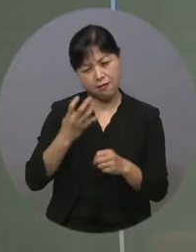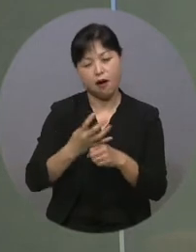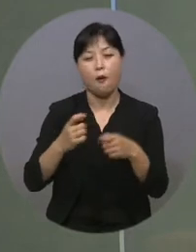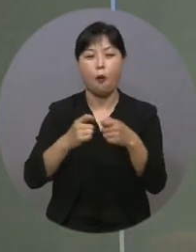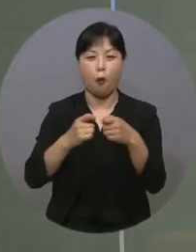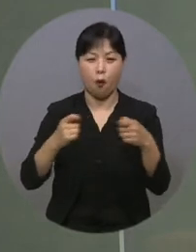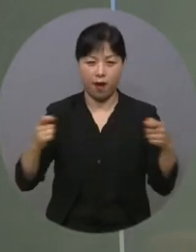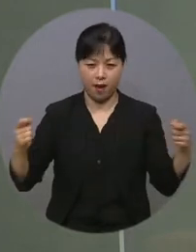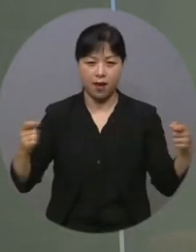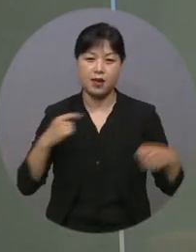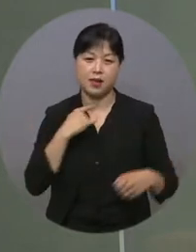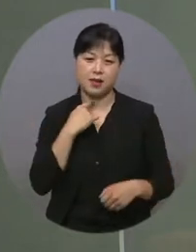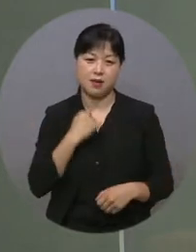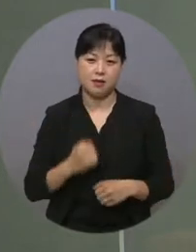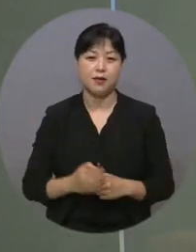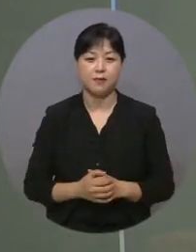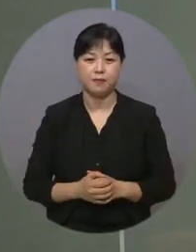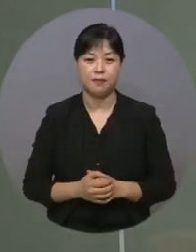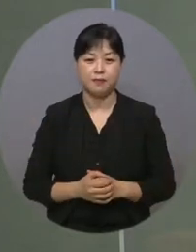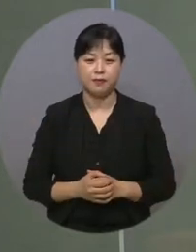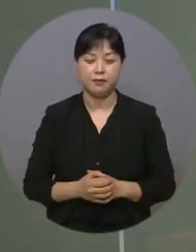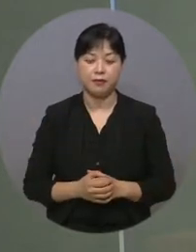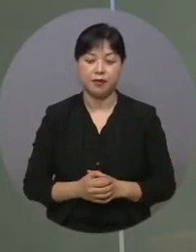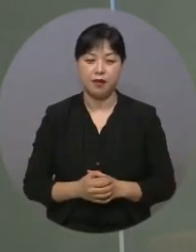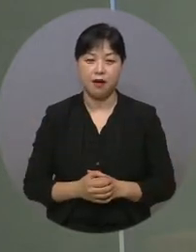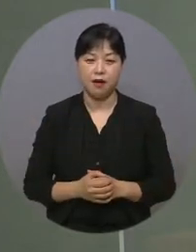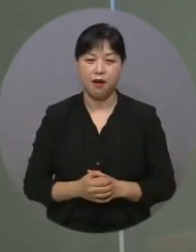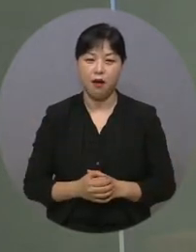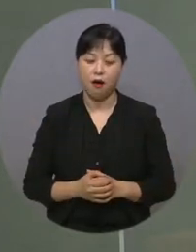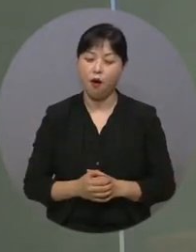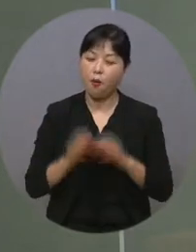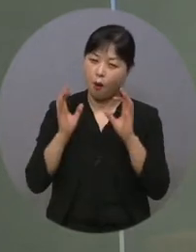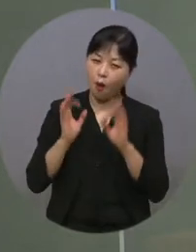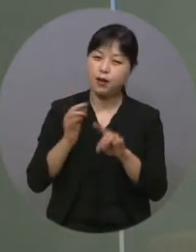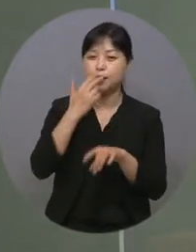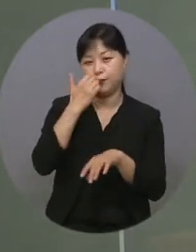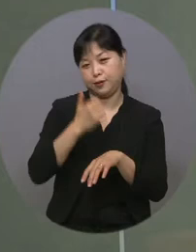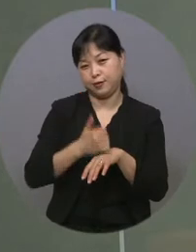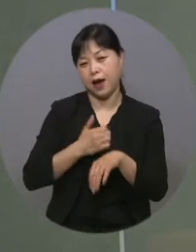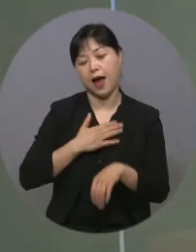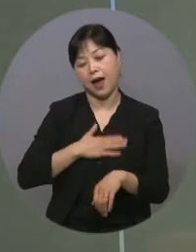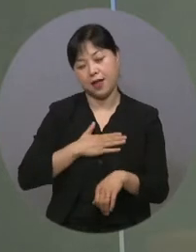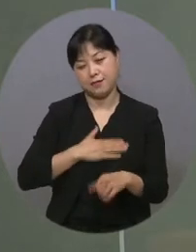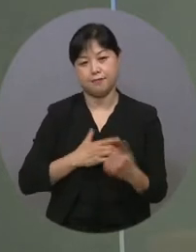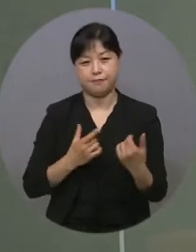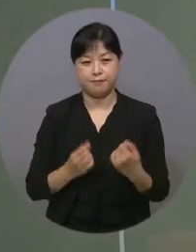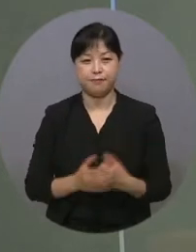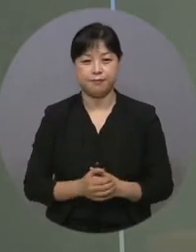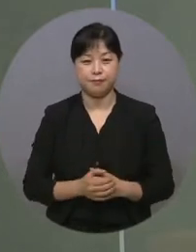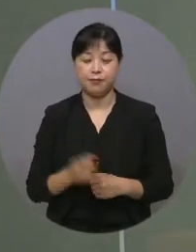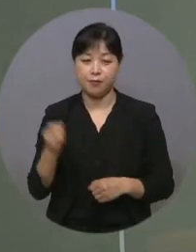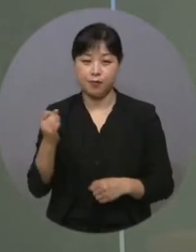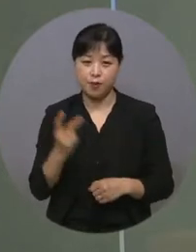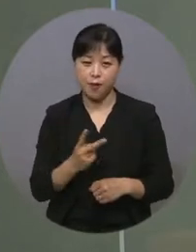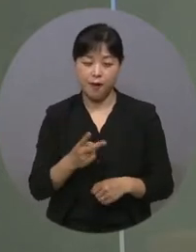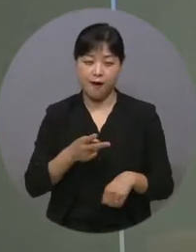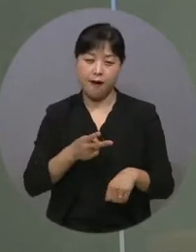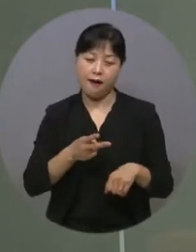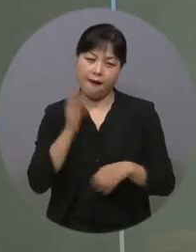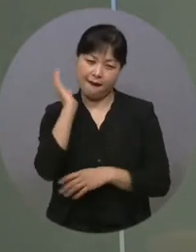계셨던 그래서 아주 우리에게는 친숙합니다. 또 거기에다가 명강사로도 또